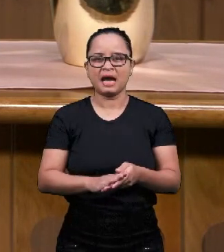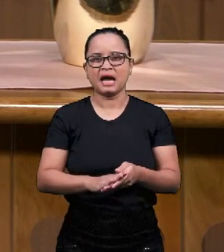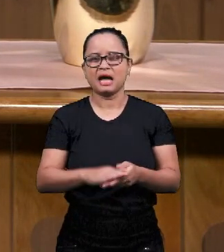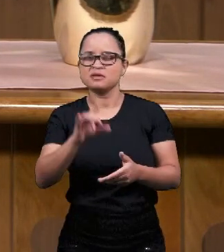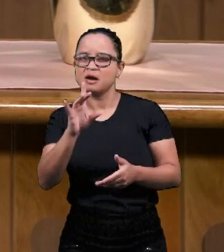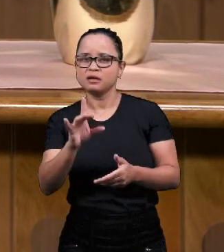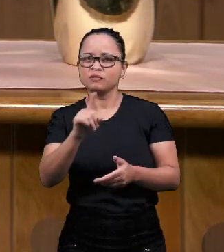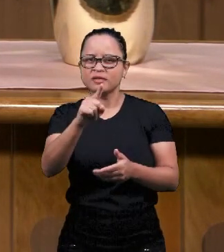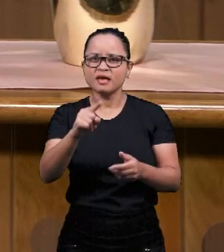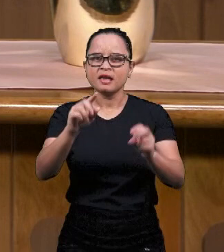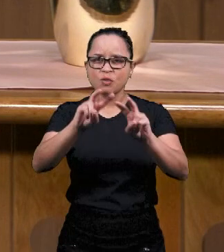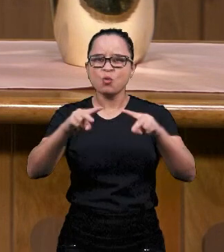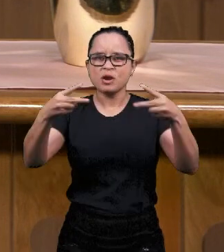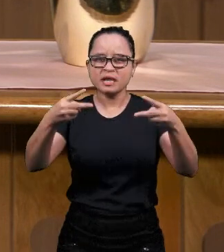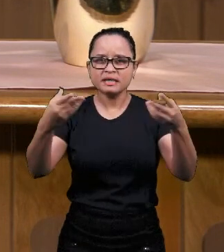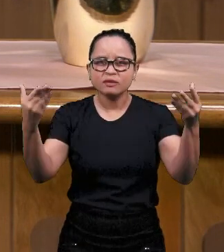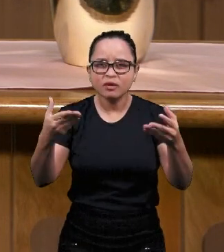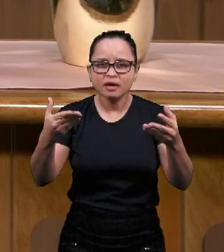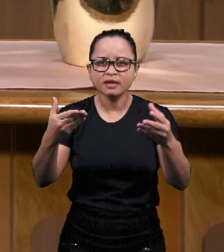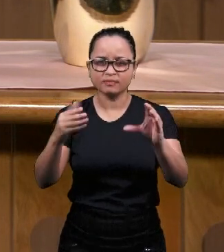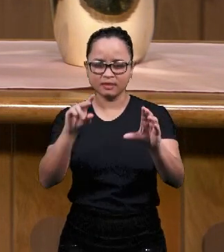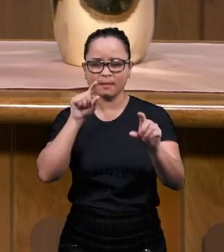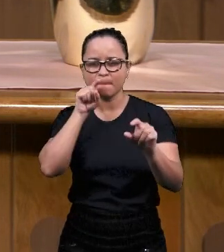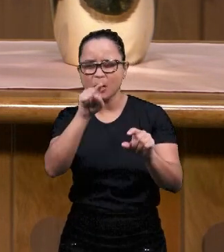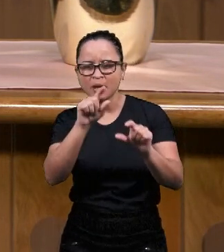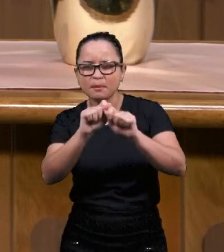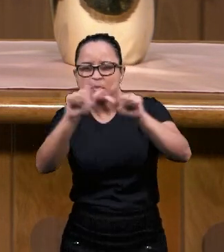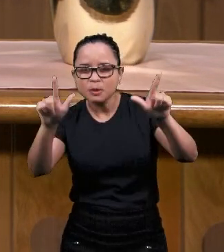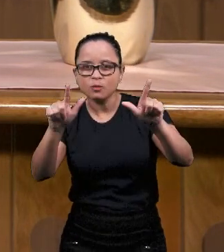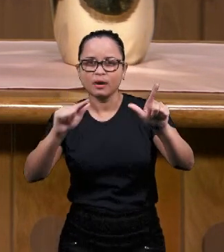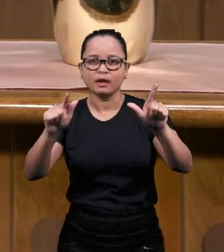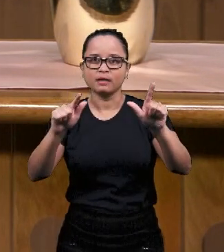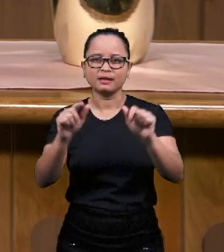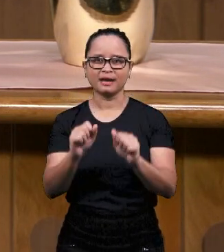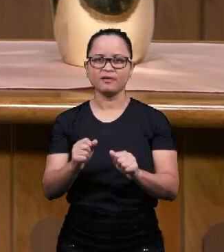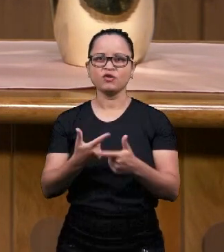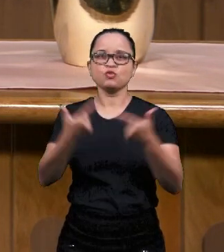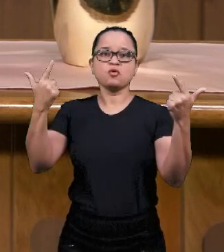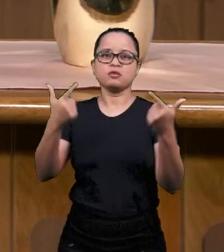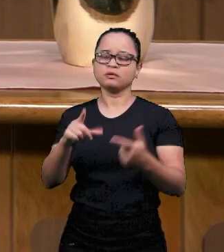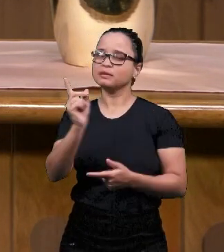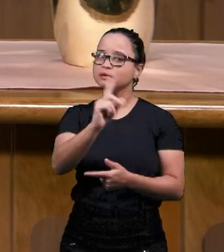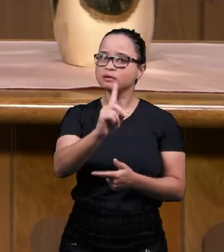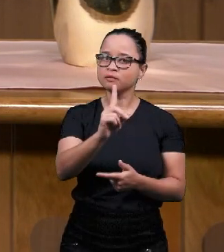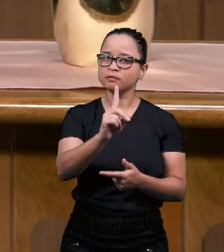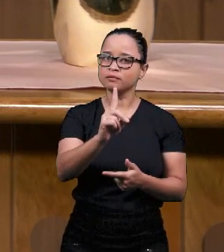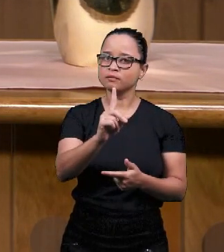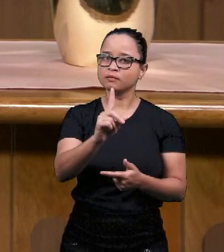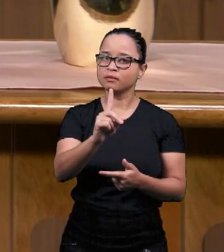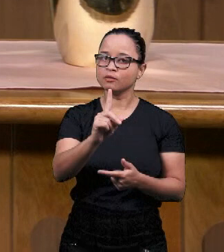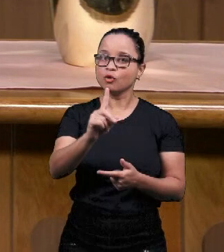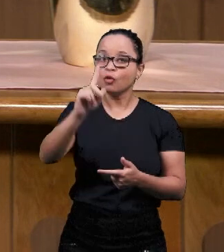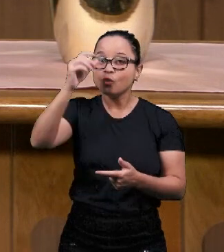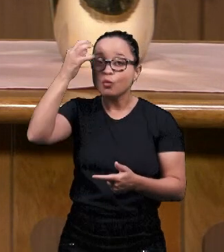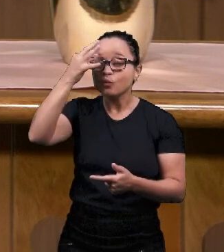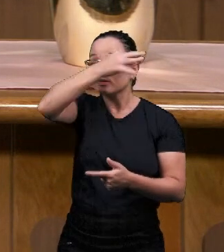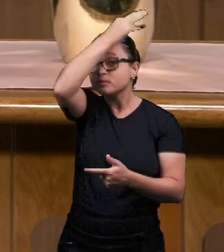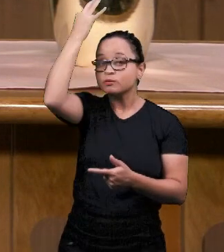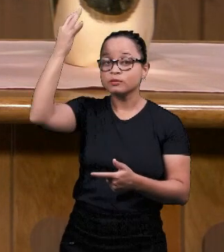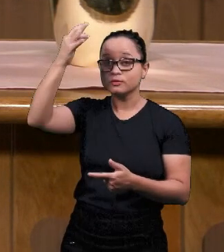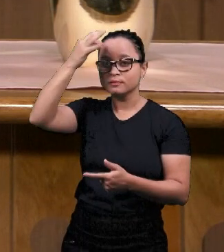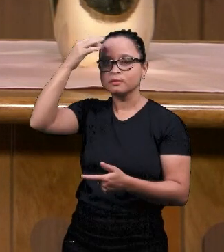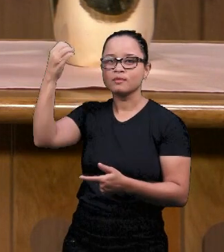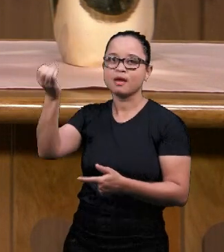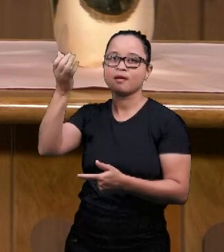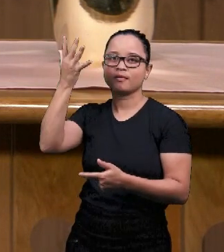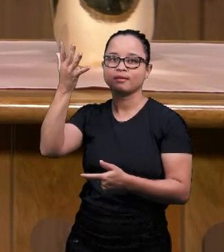Человек нашел, не случайно. Ты сегодня смотришь это богослужение, потому что Дух Святой хочет открыть тебе это сокровище.